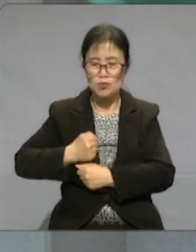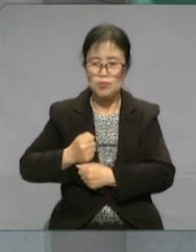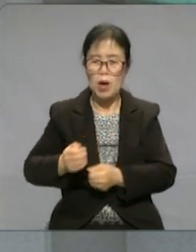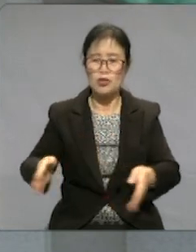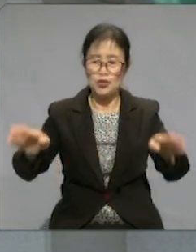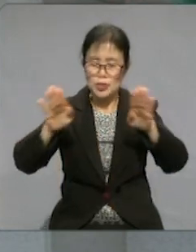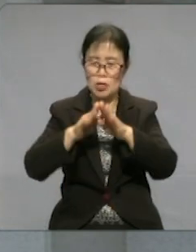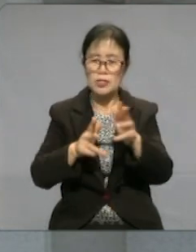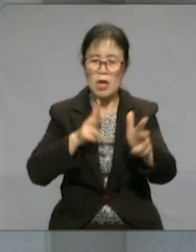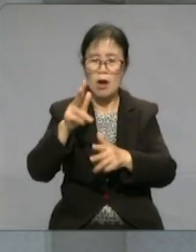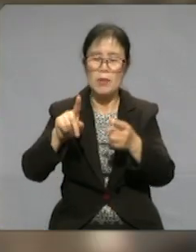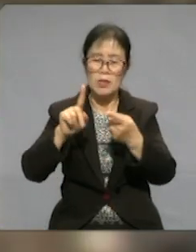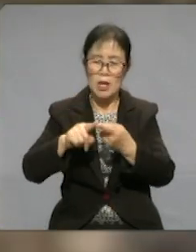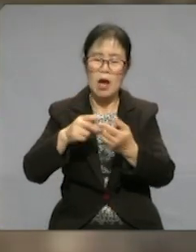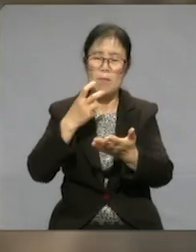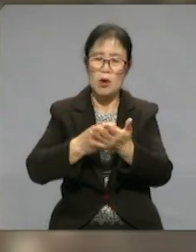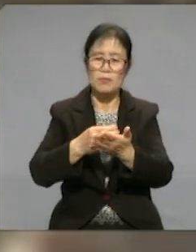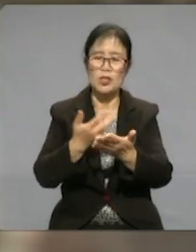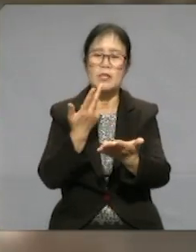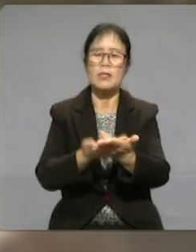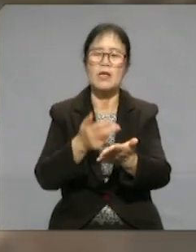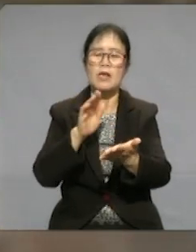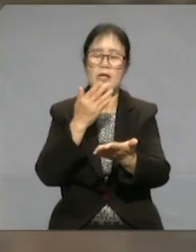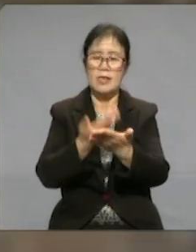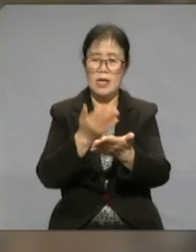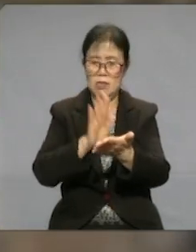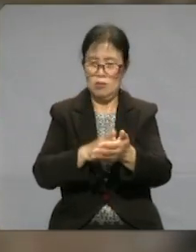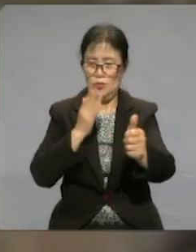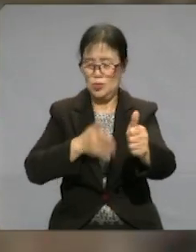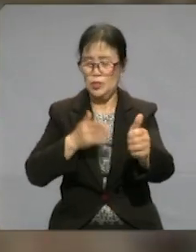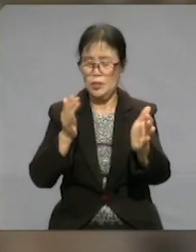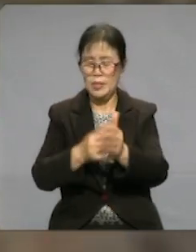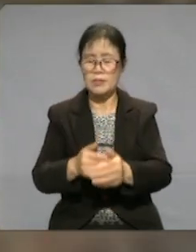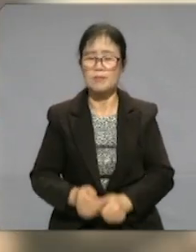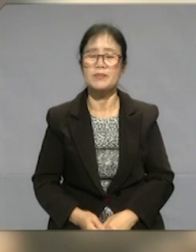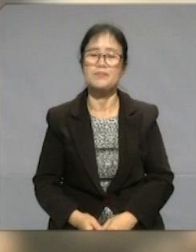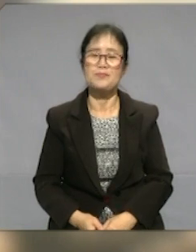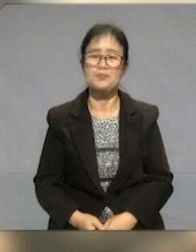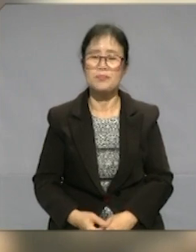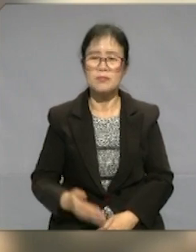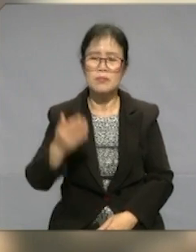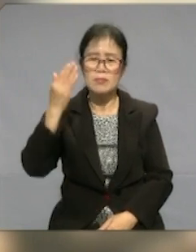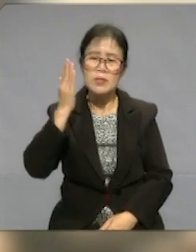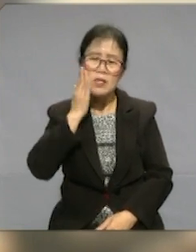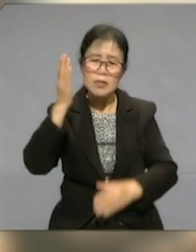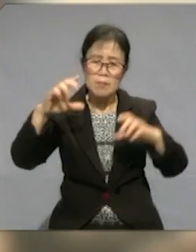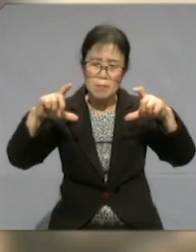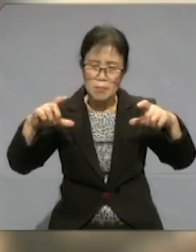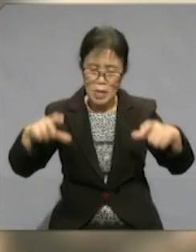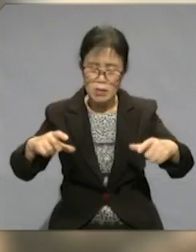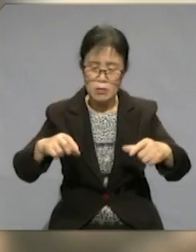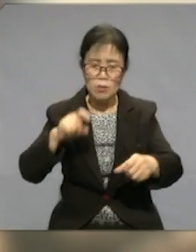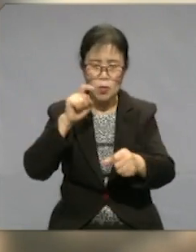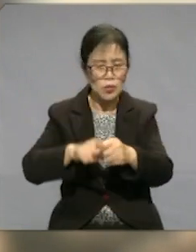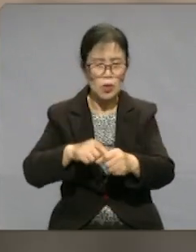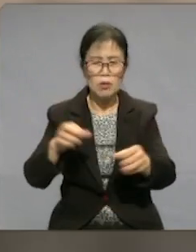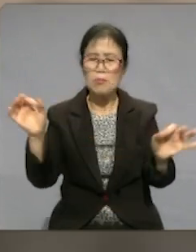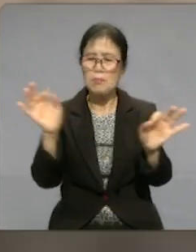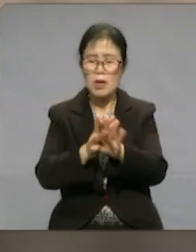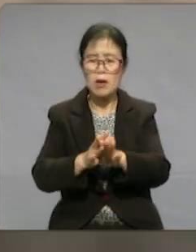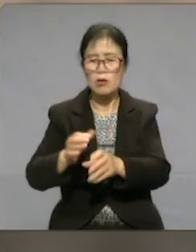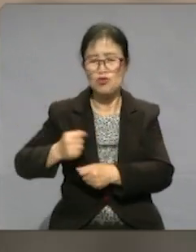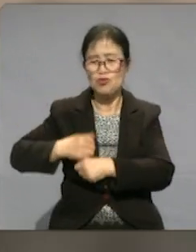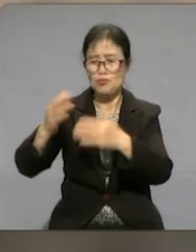군사시설 사업에 관한 법률 일부 개정을 요청했습니다. 개정안은 그린벨트 목적이 상실된 도심지 내 군부대